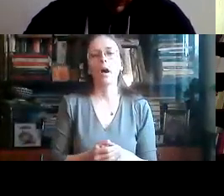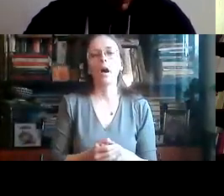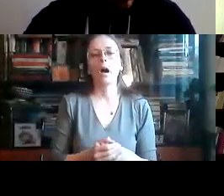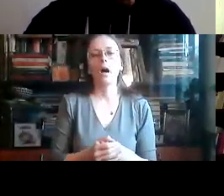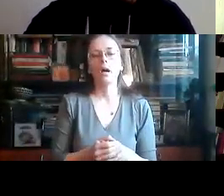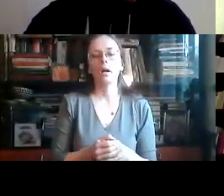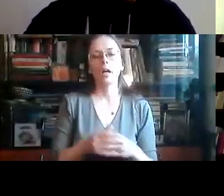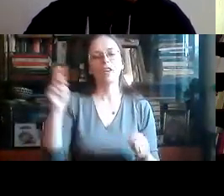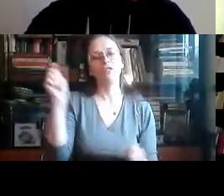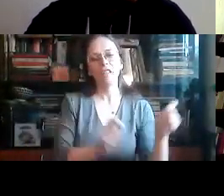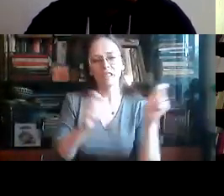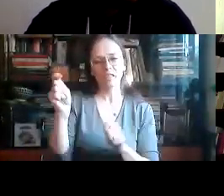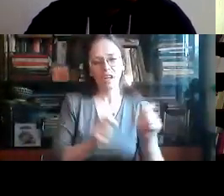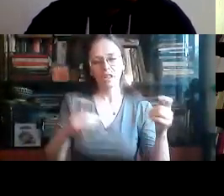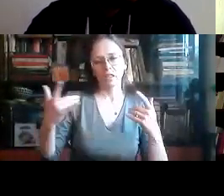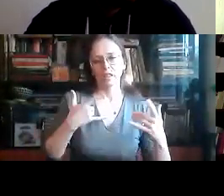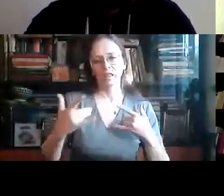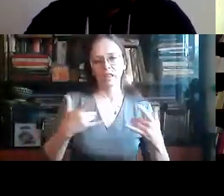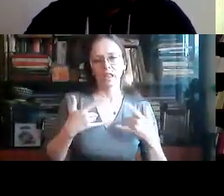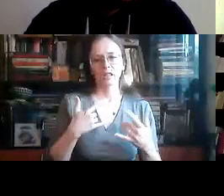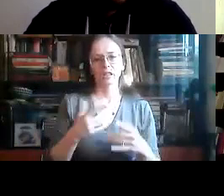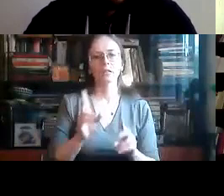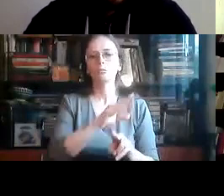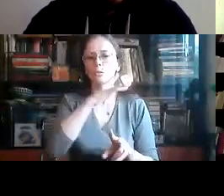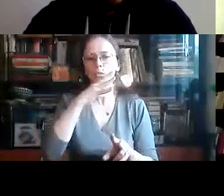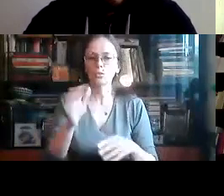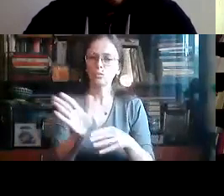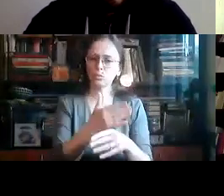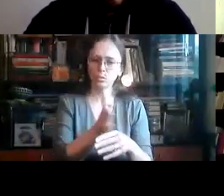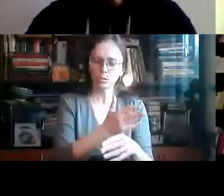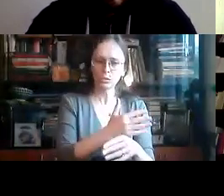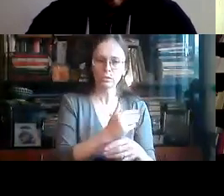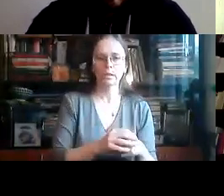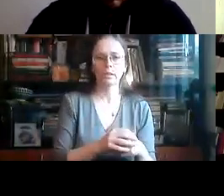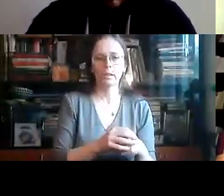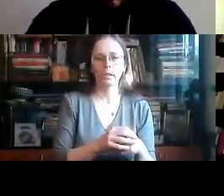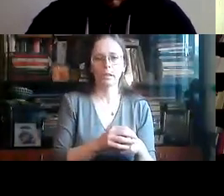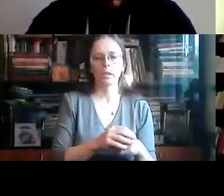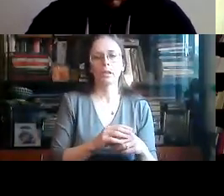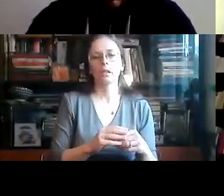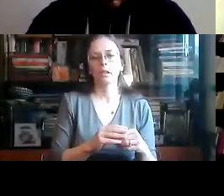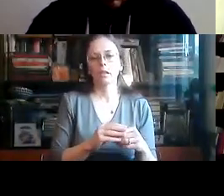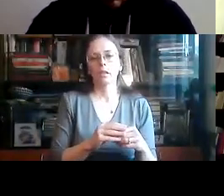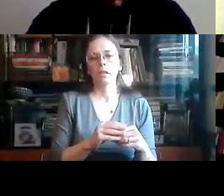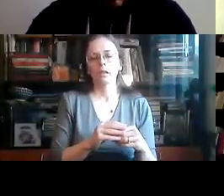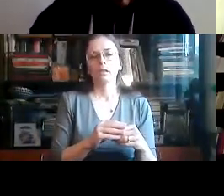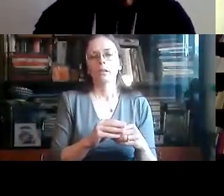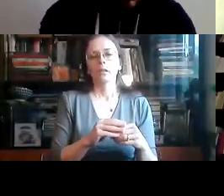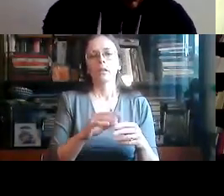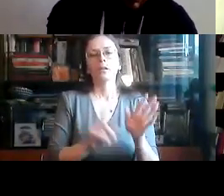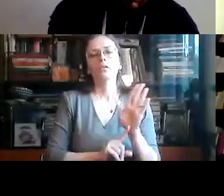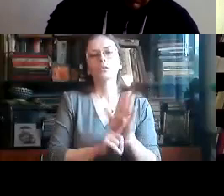начали отменяться фестивали, которые намечены на сентябрь, то есть уже. И речь идет о том,